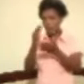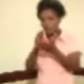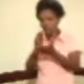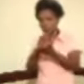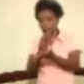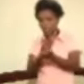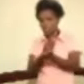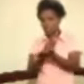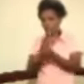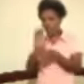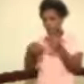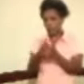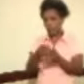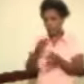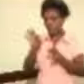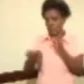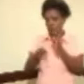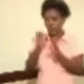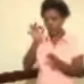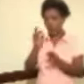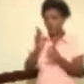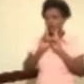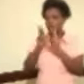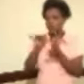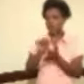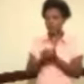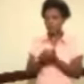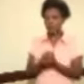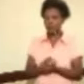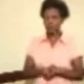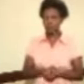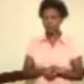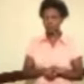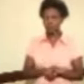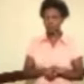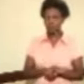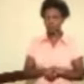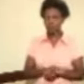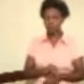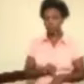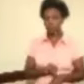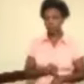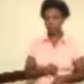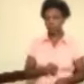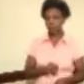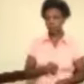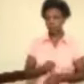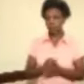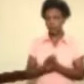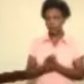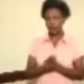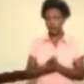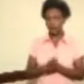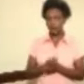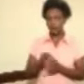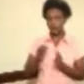pour arriver justement à l'objectif ça? Bien, Madame Maniga. Merci. Eh